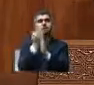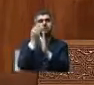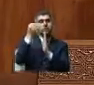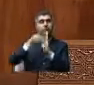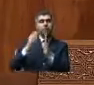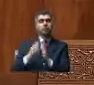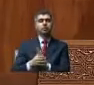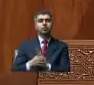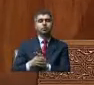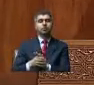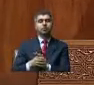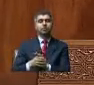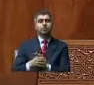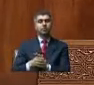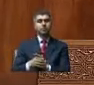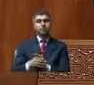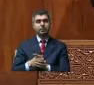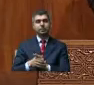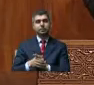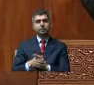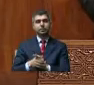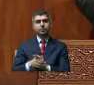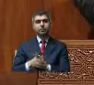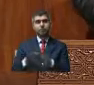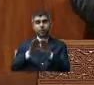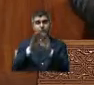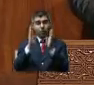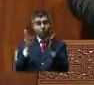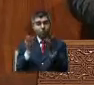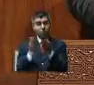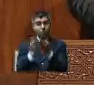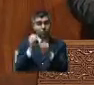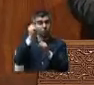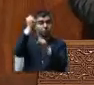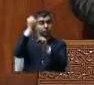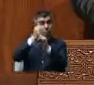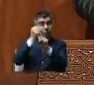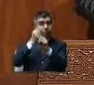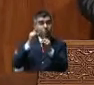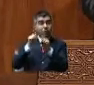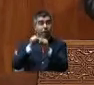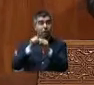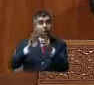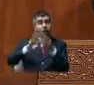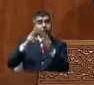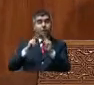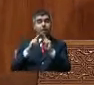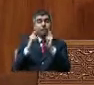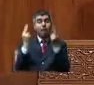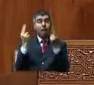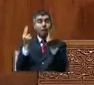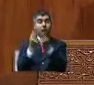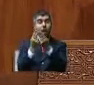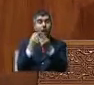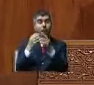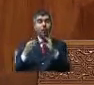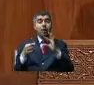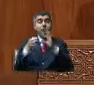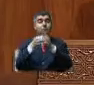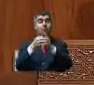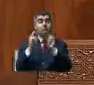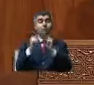الدوينغ بيزنس. وقد انعكست هذه الإصلاحات على ترتيب المغرب في مؤشر مناخ الأعمال للبنك